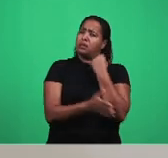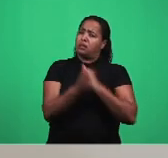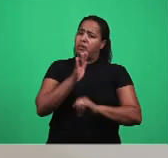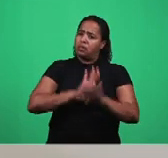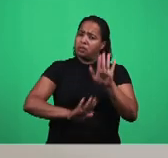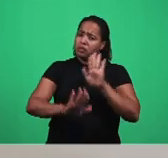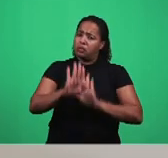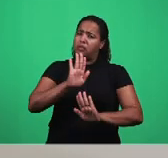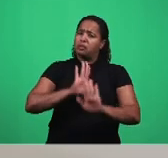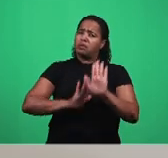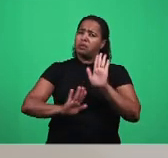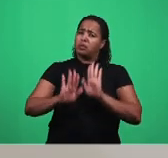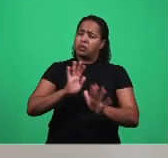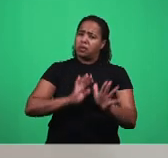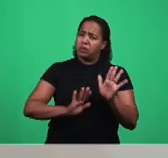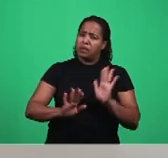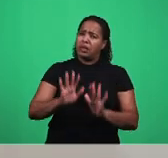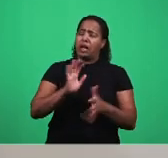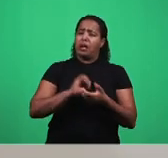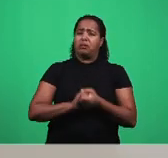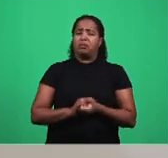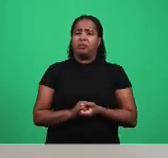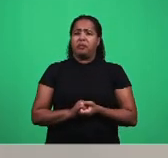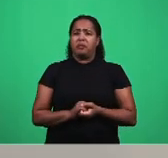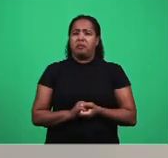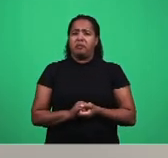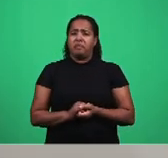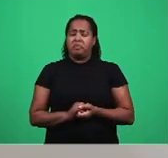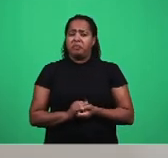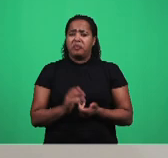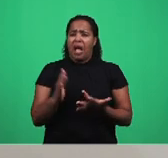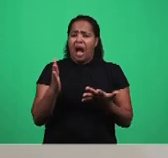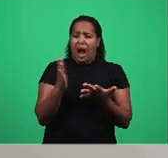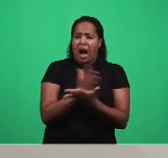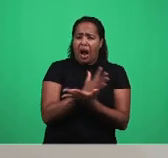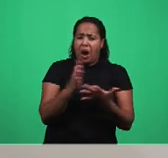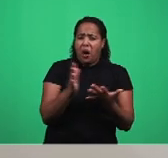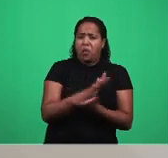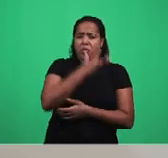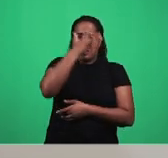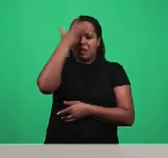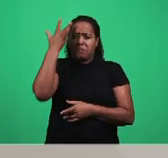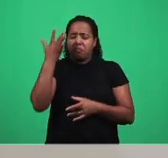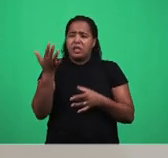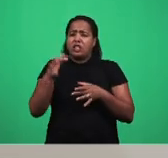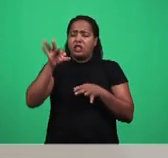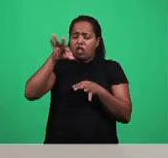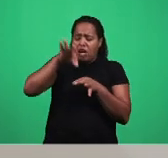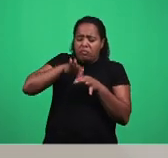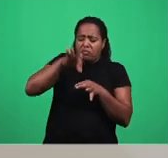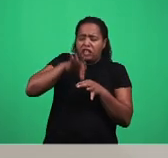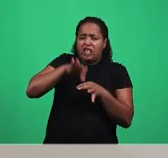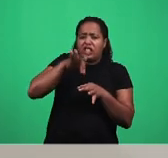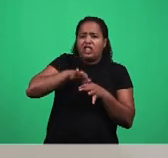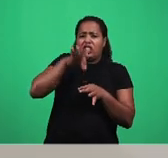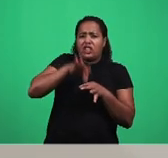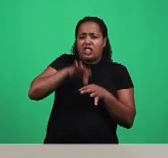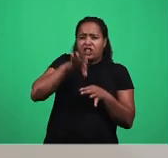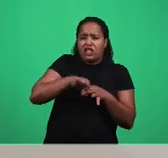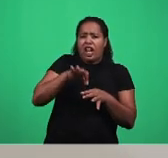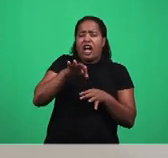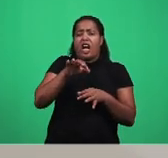des gingembre, des thés au gingembre, d'autres des propolis.